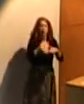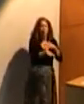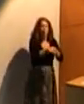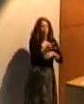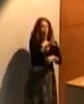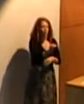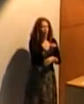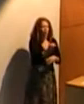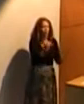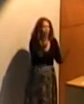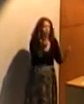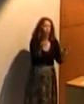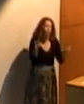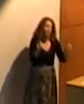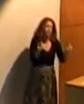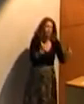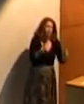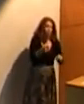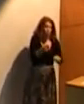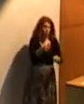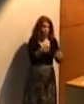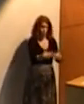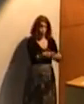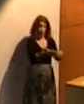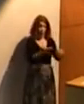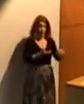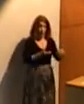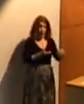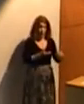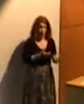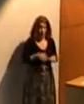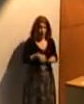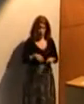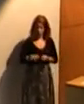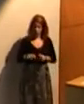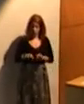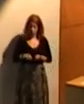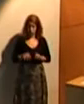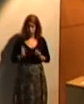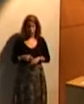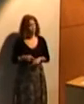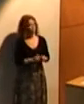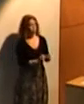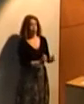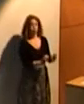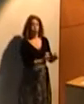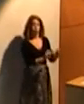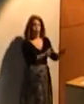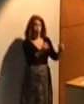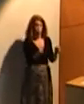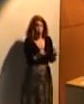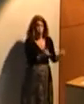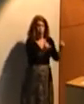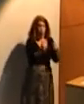font je dis ça avec beaucoup de guillemets ce sont des machines qu'ils avaient fabrique tout simplement le génome le fabrique comme comme des jeux de